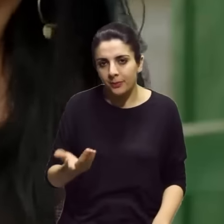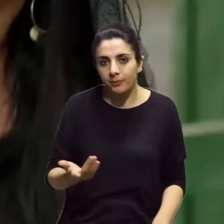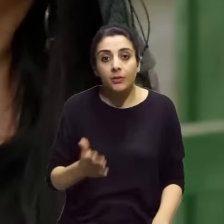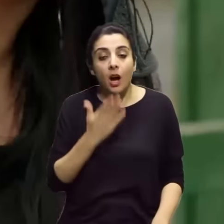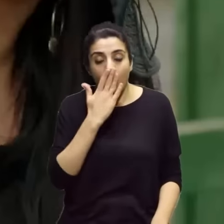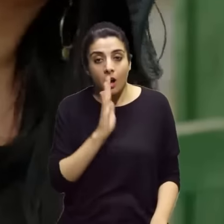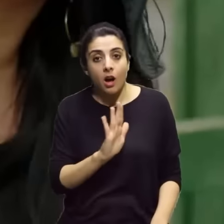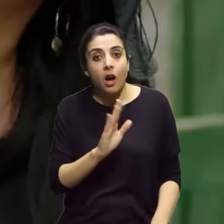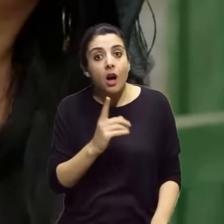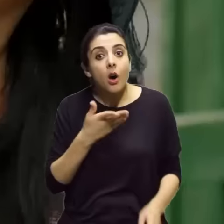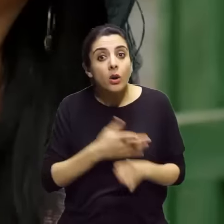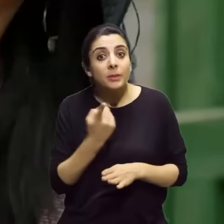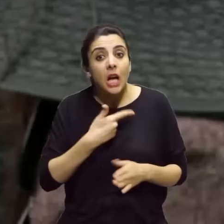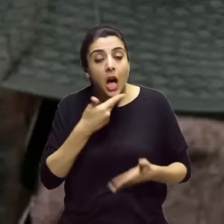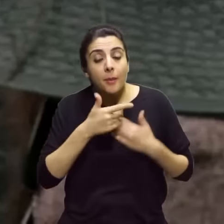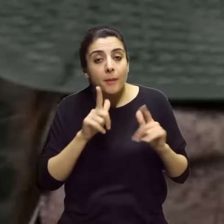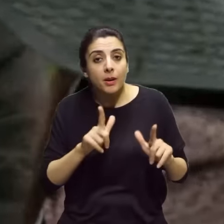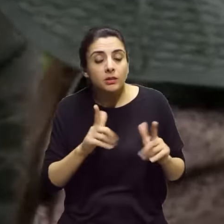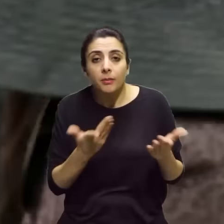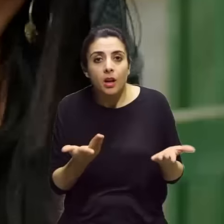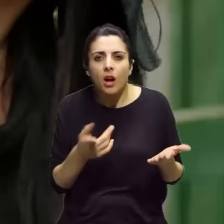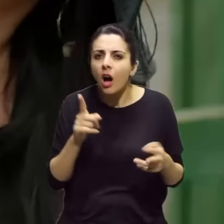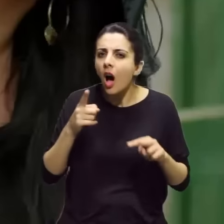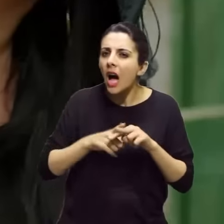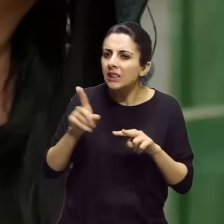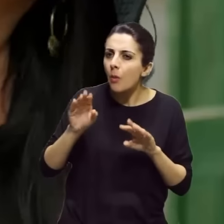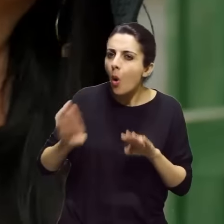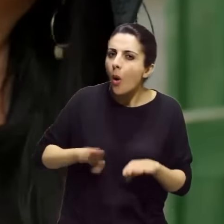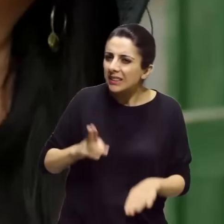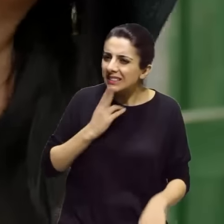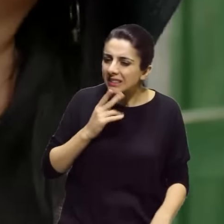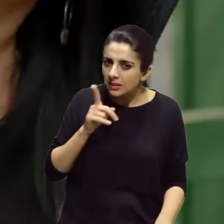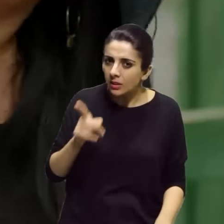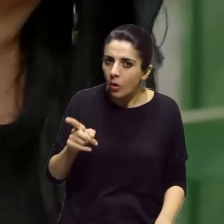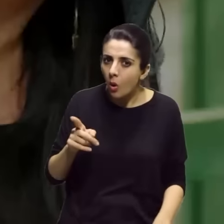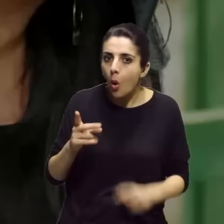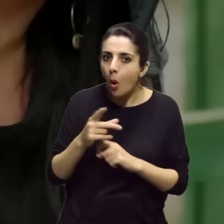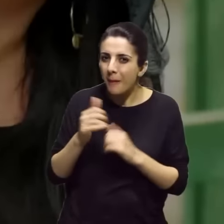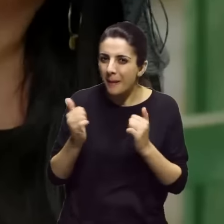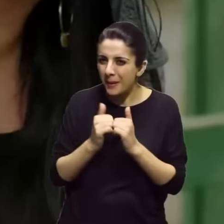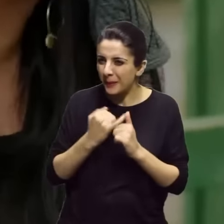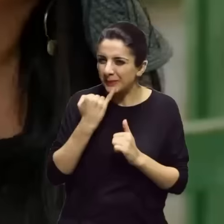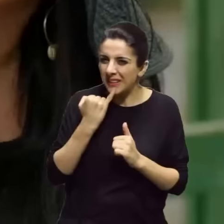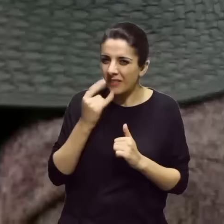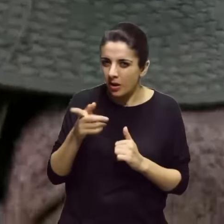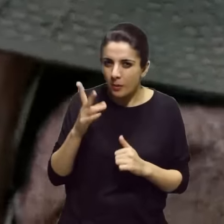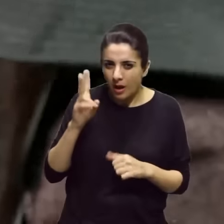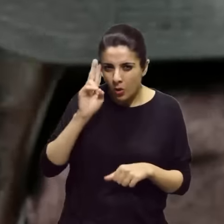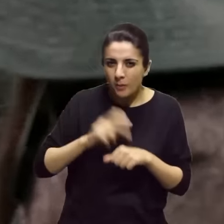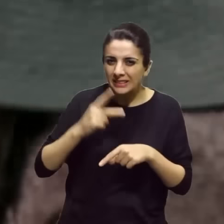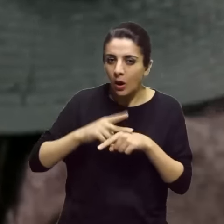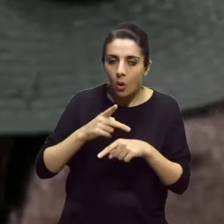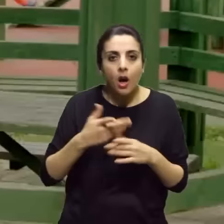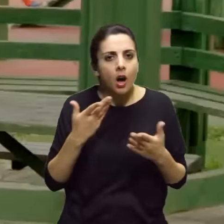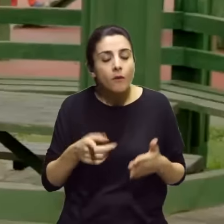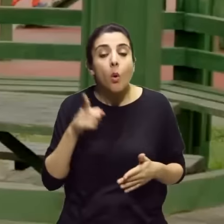eleler. Esas ben sana şeyi anlatmadım. Ne? Bu Ayşem'in öğrencisi kız. Ömerler'de misafirdi ya, Zeyno. Evet.